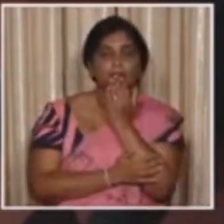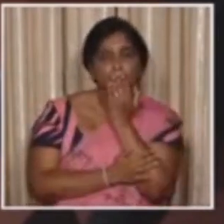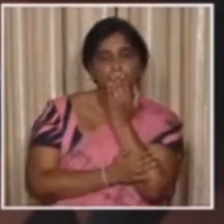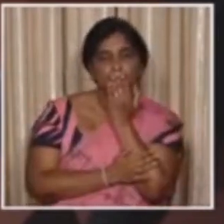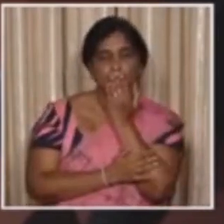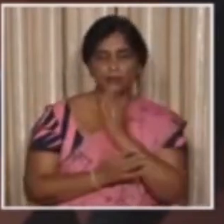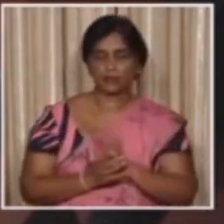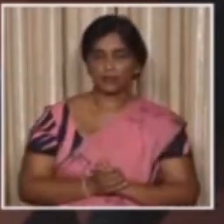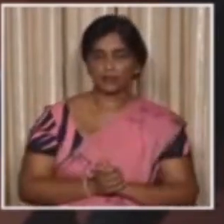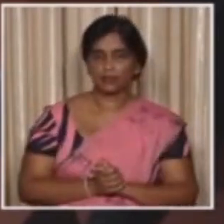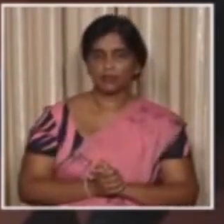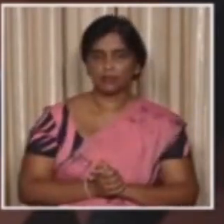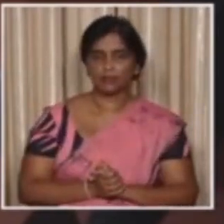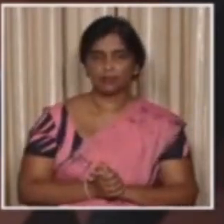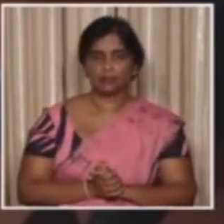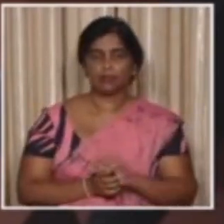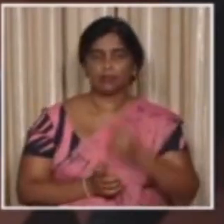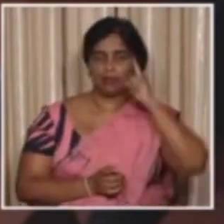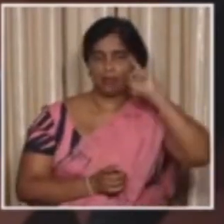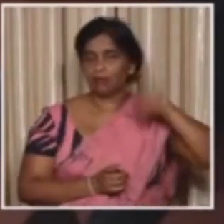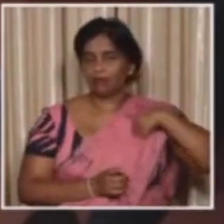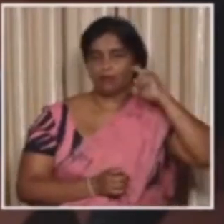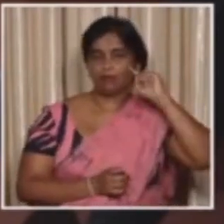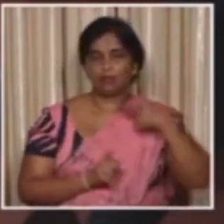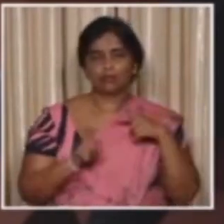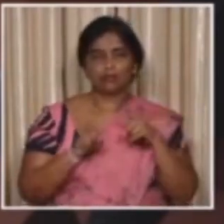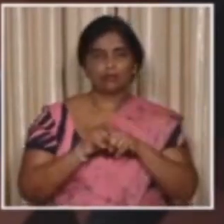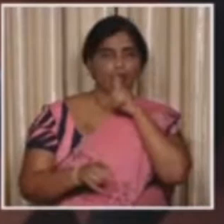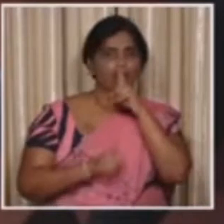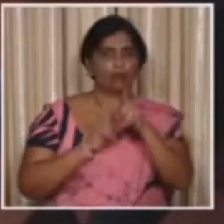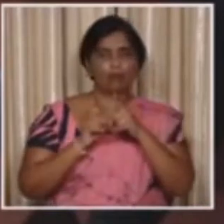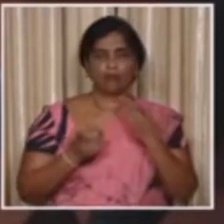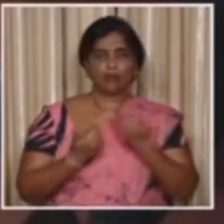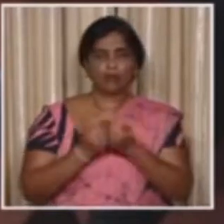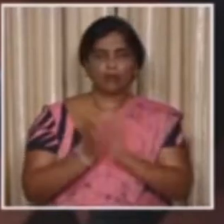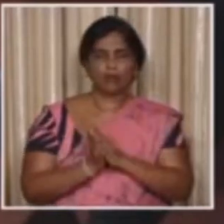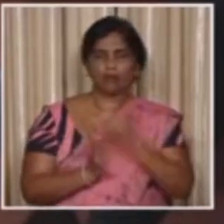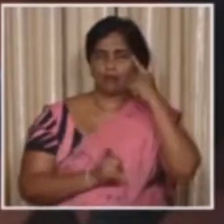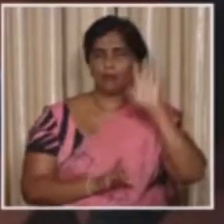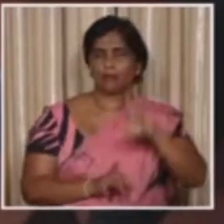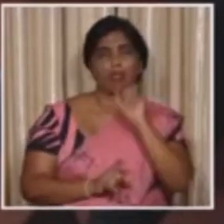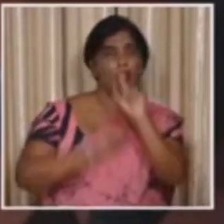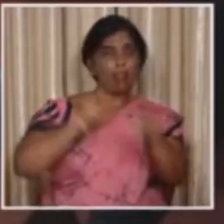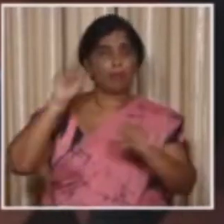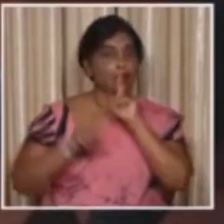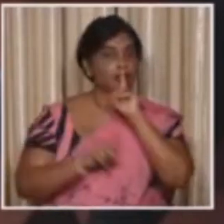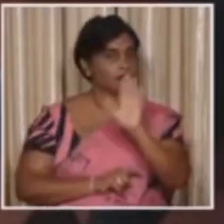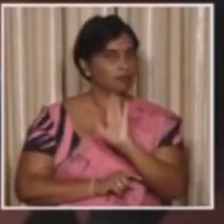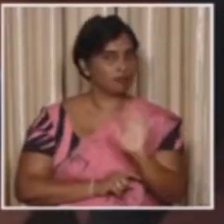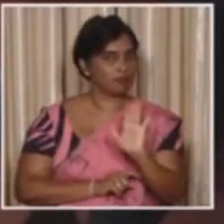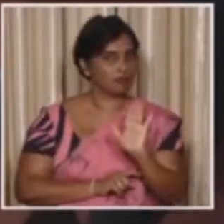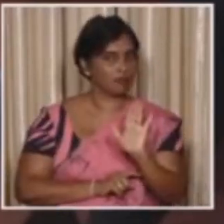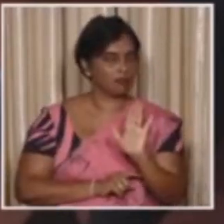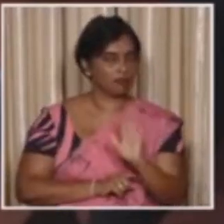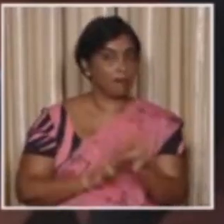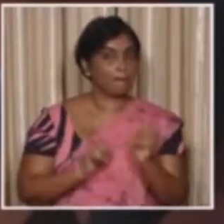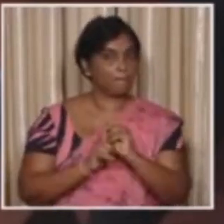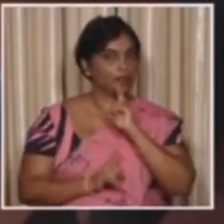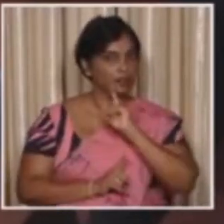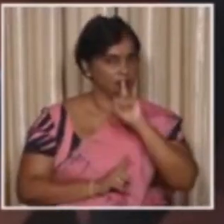ඉන්නවා. නිකන් හිතු හිති විදියට එක එක මන්ත්‍රීවරුන් තමගේ කටරේන විදිහට නම් කියන්න සූදානම් වෙන්න එපා ප්‍රසන්න රණතුංගට මම